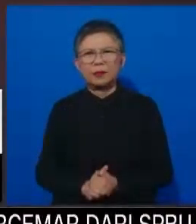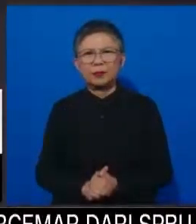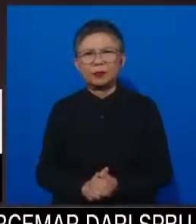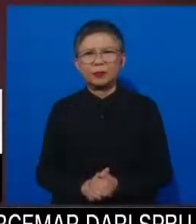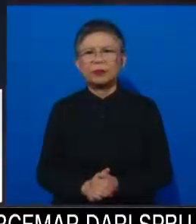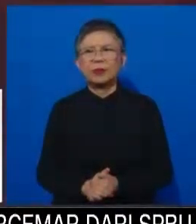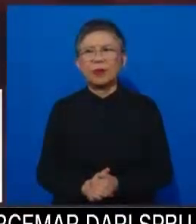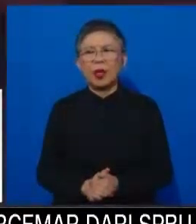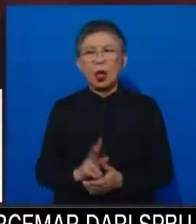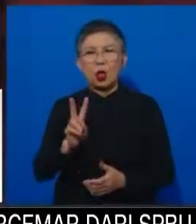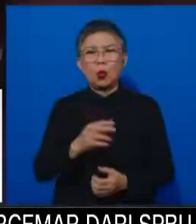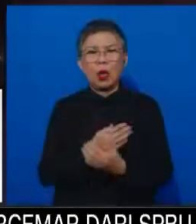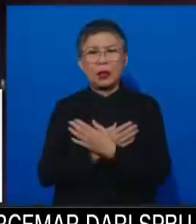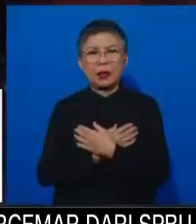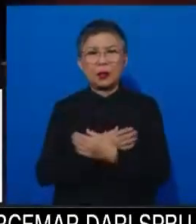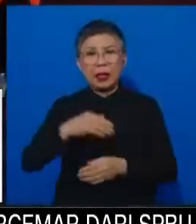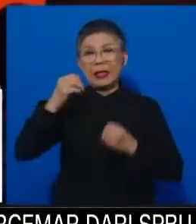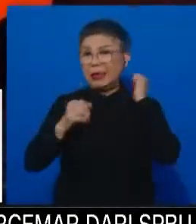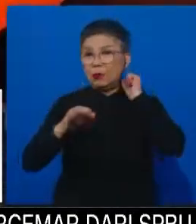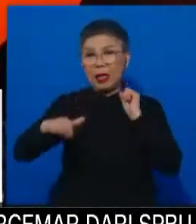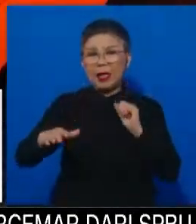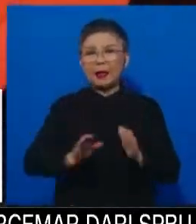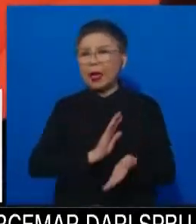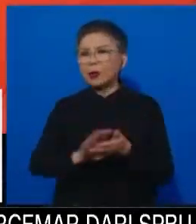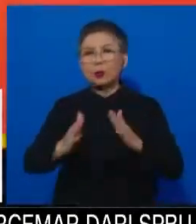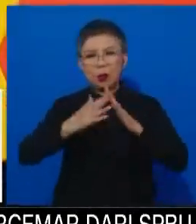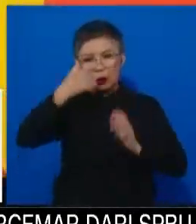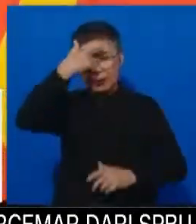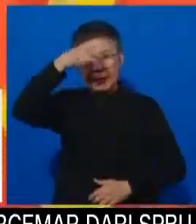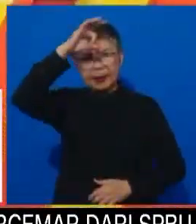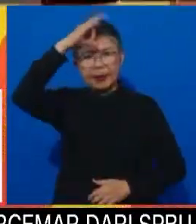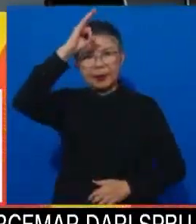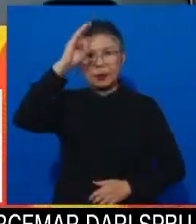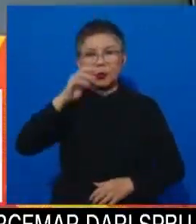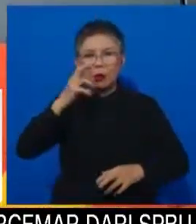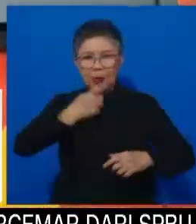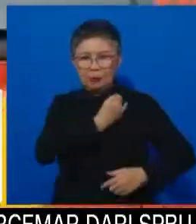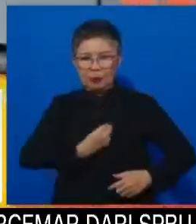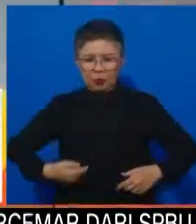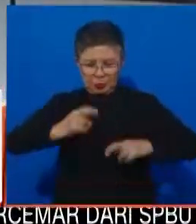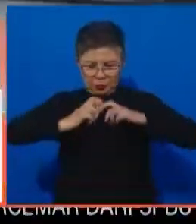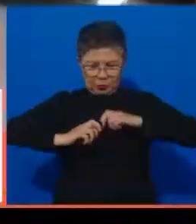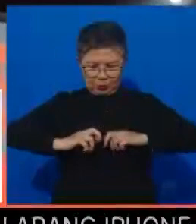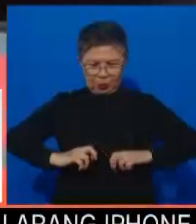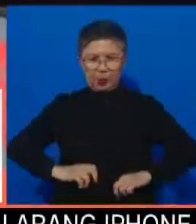Usai ditemukan, dua jasad dibawa ke Rumah Sakit Polri Kramat Jati, Jakarta Timur, untuk dilakukan